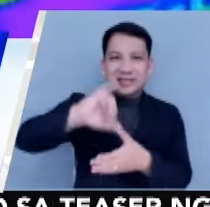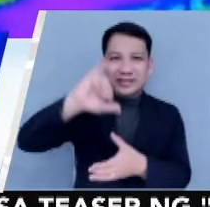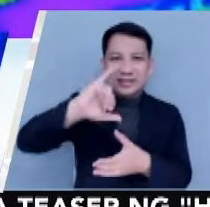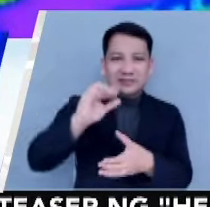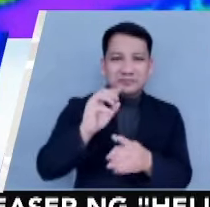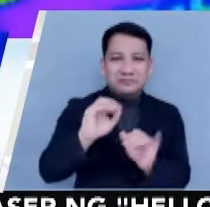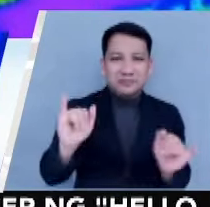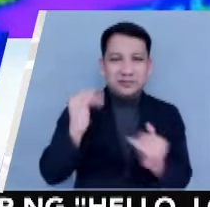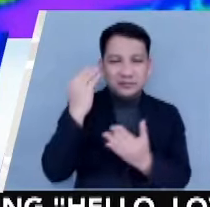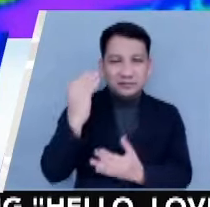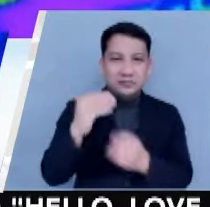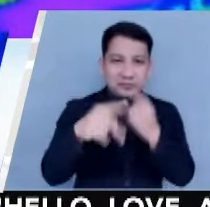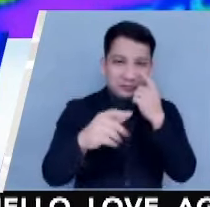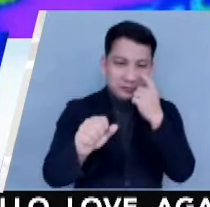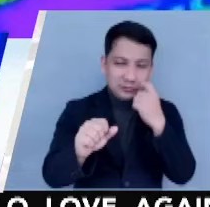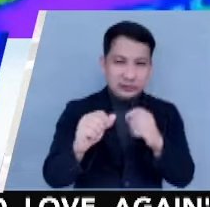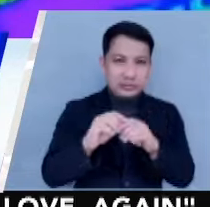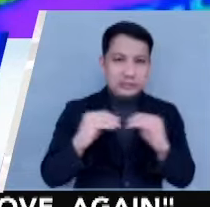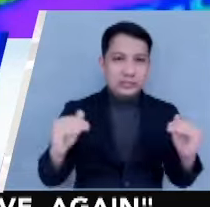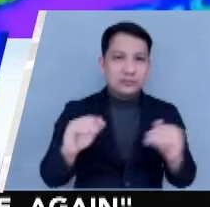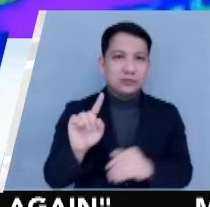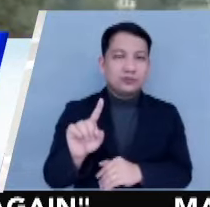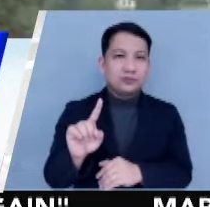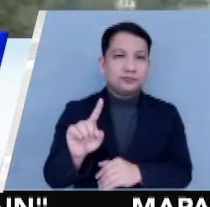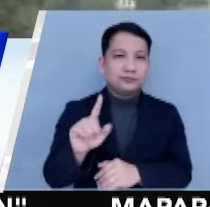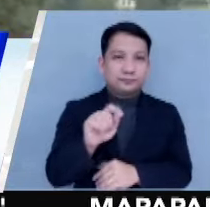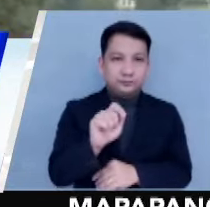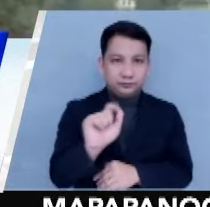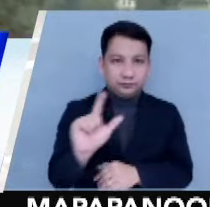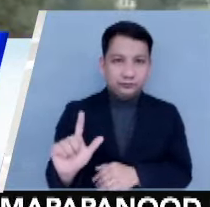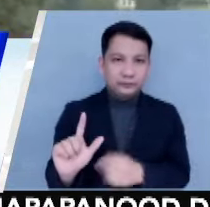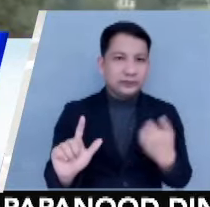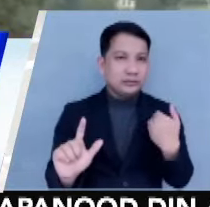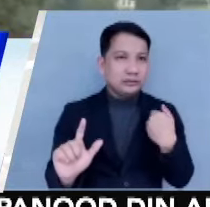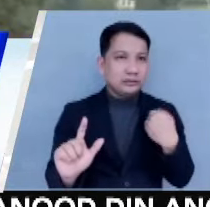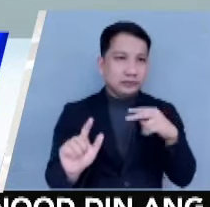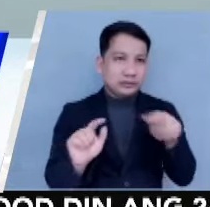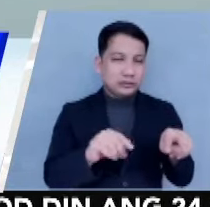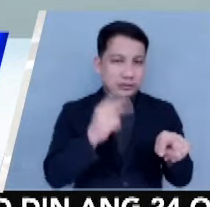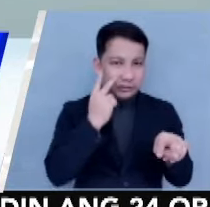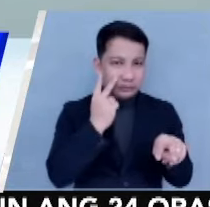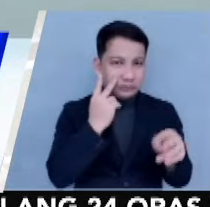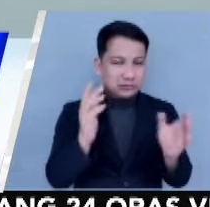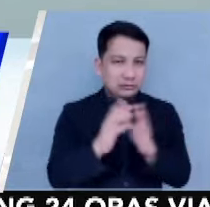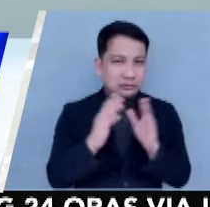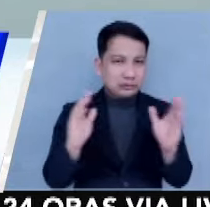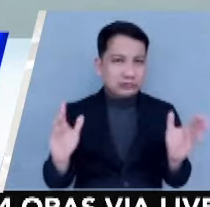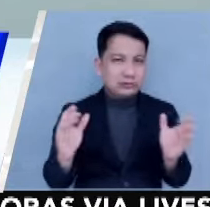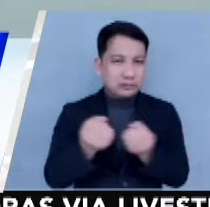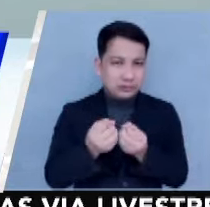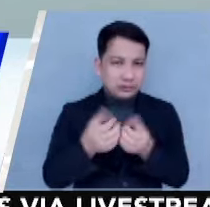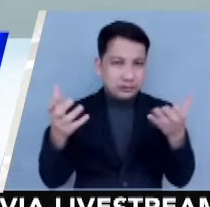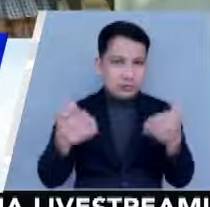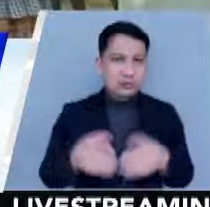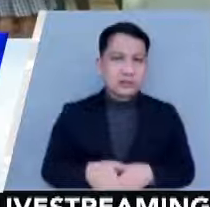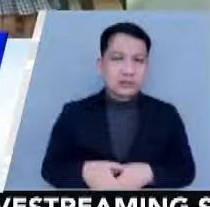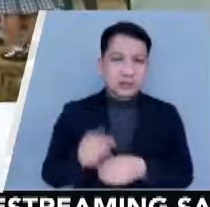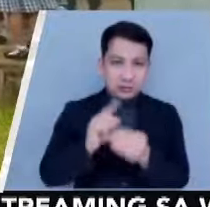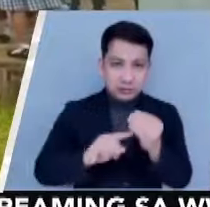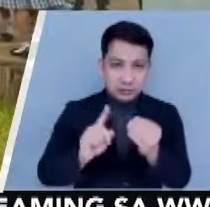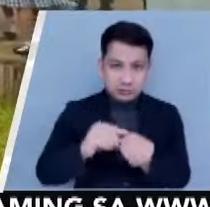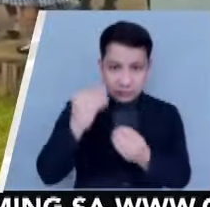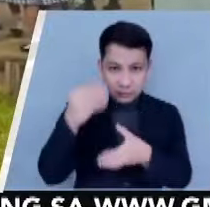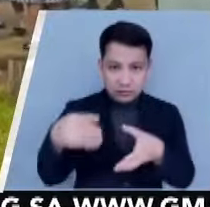FIVOX, nasa alert level 1 pa rin ang Taal Volcano at wala pang nagbabadyang mas malaking pagsabog. Dahil din sa